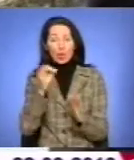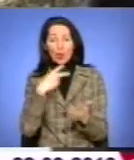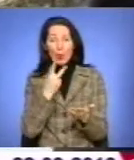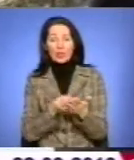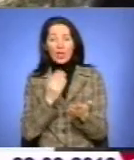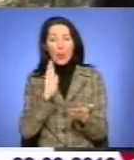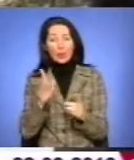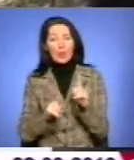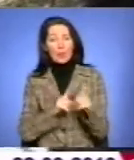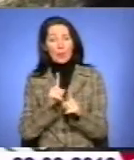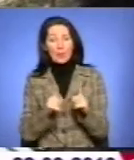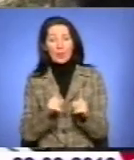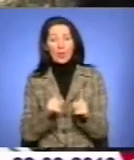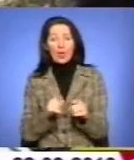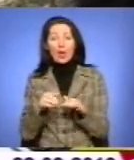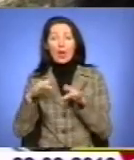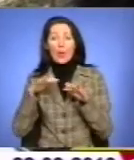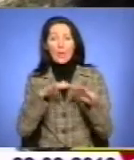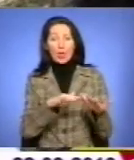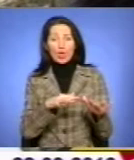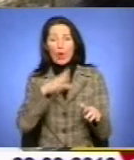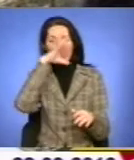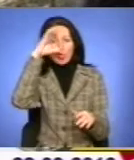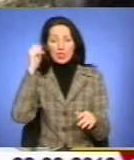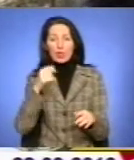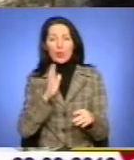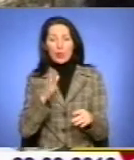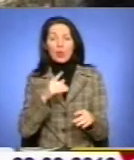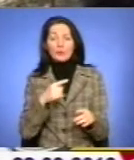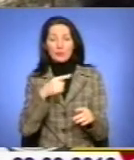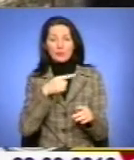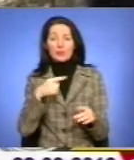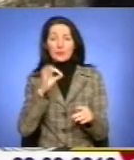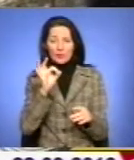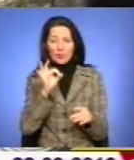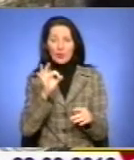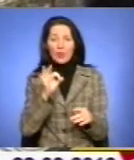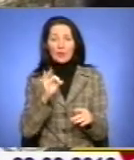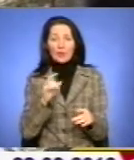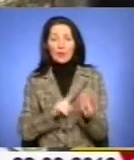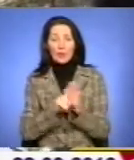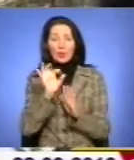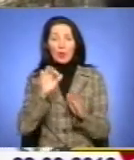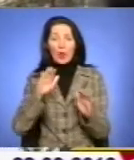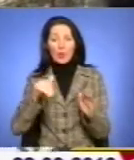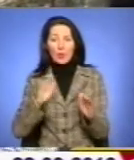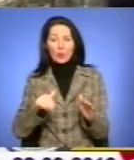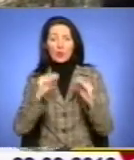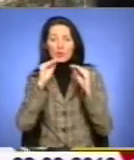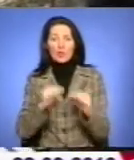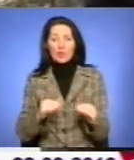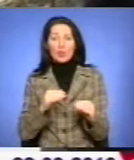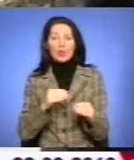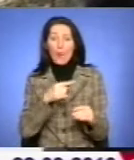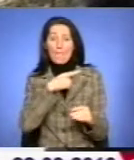будуть коливатися. При проходженні фронту нічні температури можуть досягати позначки 0. Після фронту вони можуть дещо знижуватися до 5 морозу вночі.